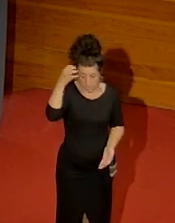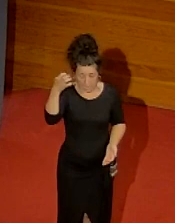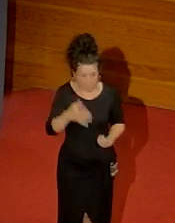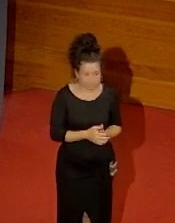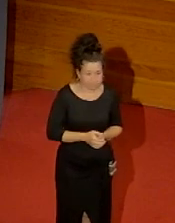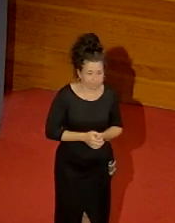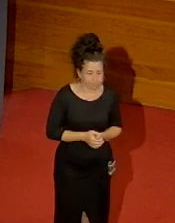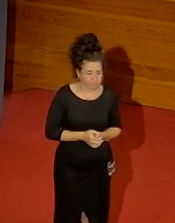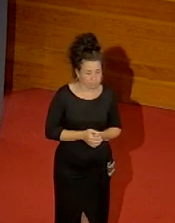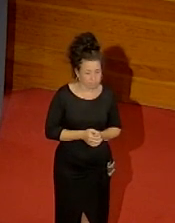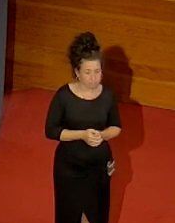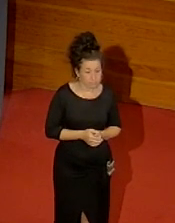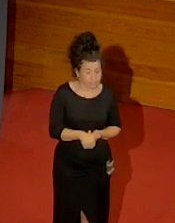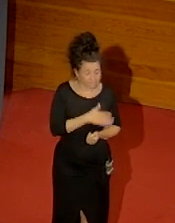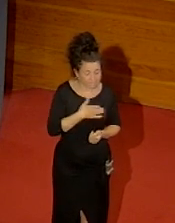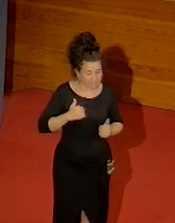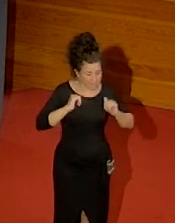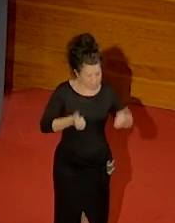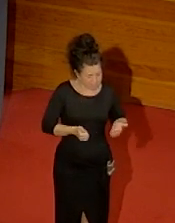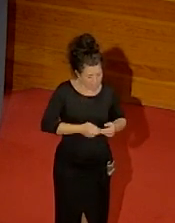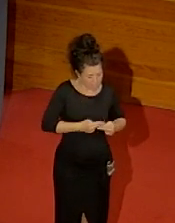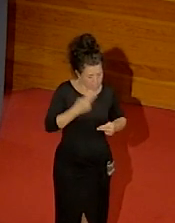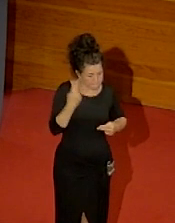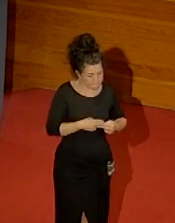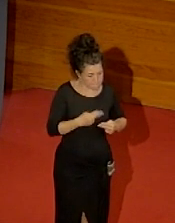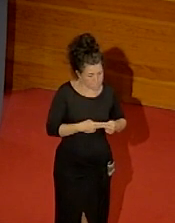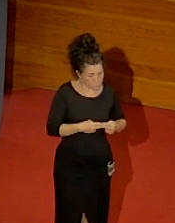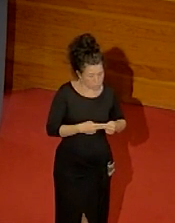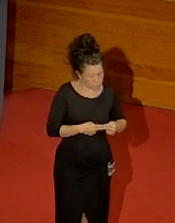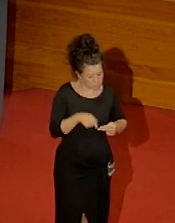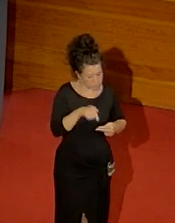muga batean hasi nahi nuen eta erakusi nahi nizuen lehenbiziko